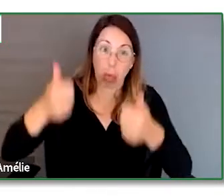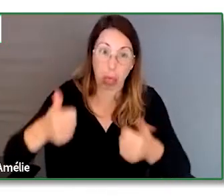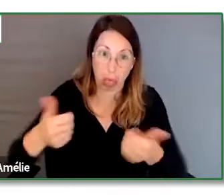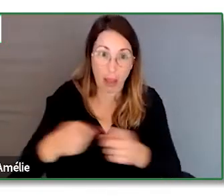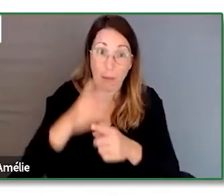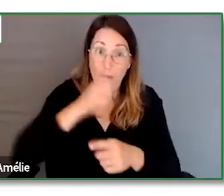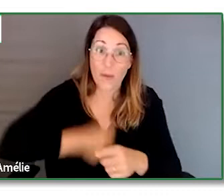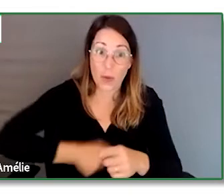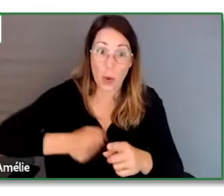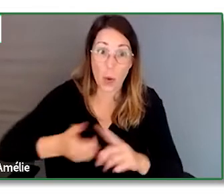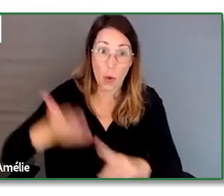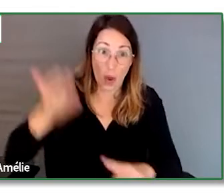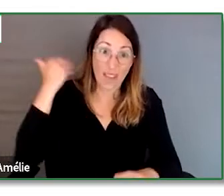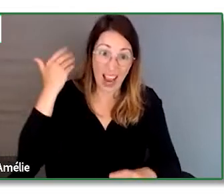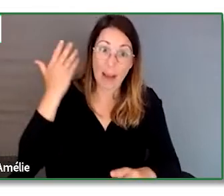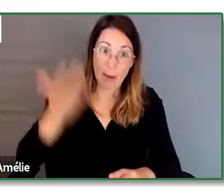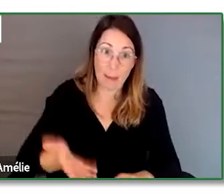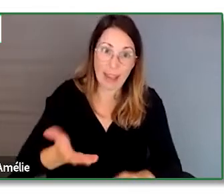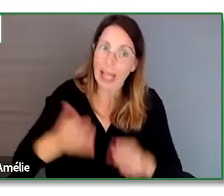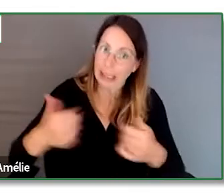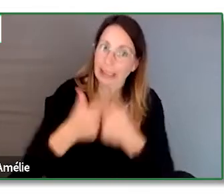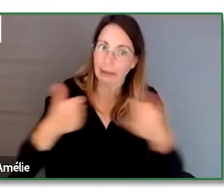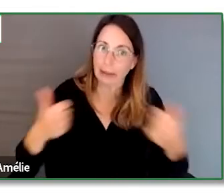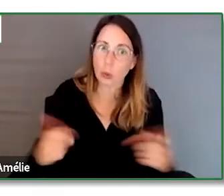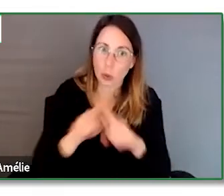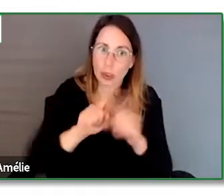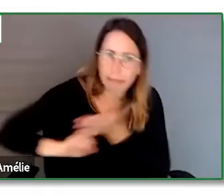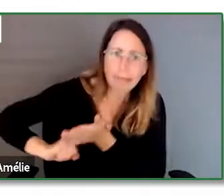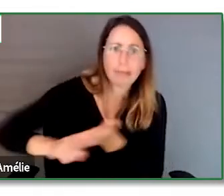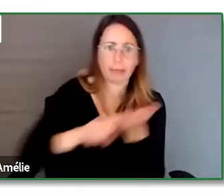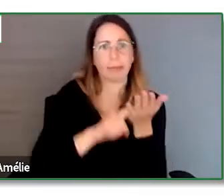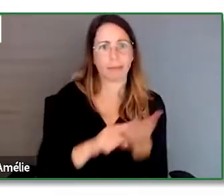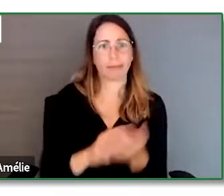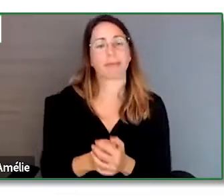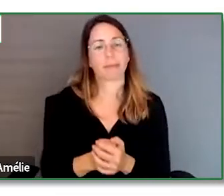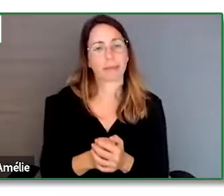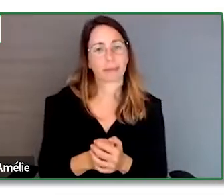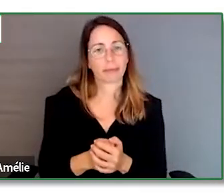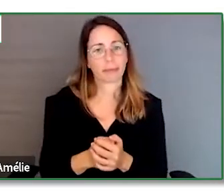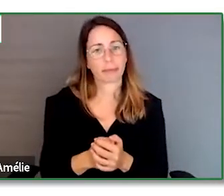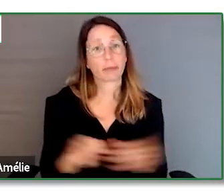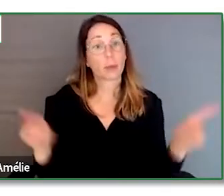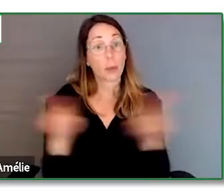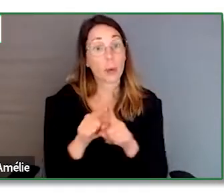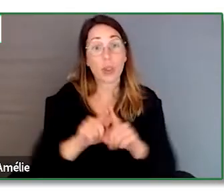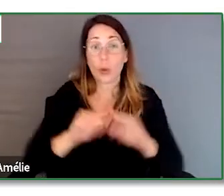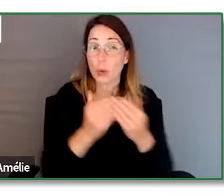notre organisation. Bon nombre de nos infrastructures remontent à 400 ans,